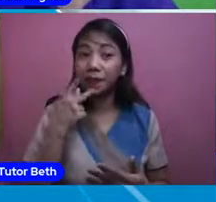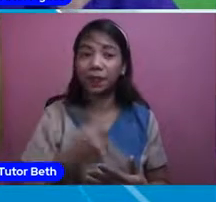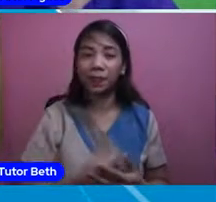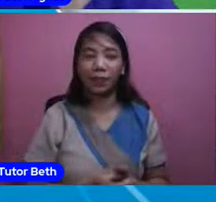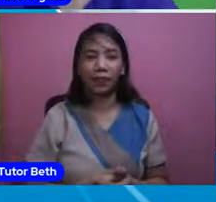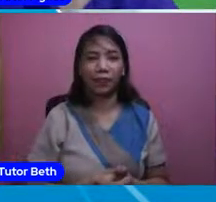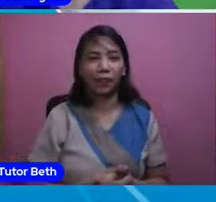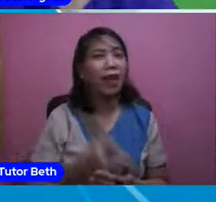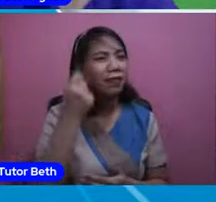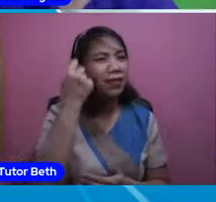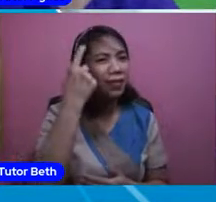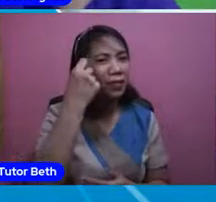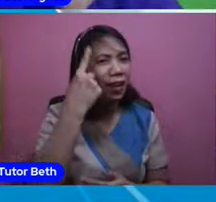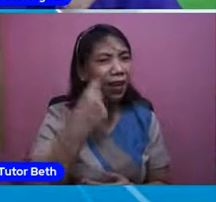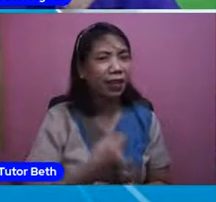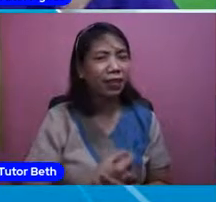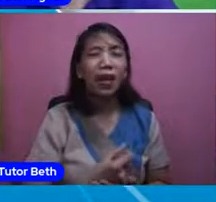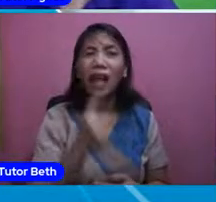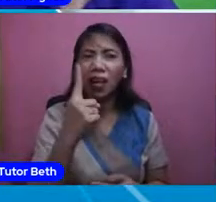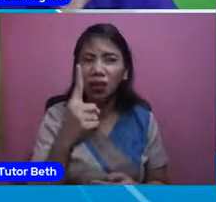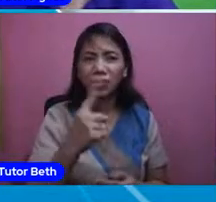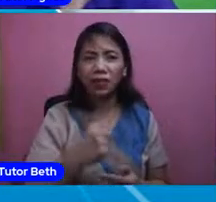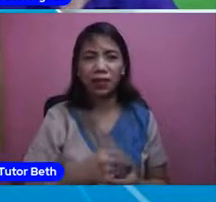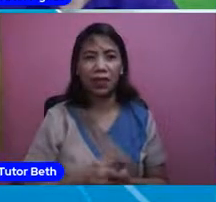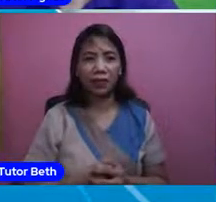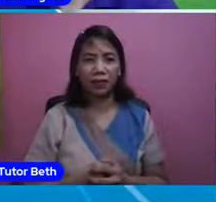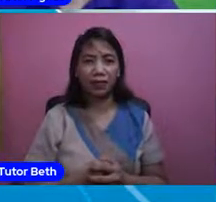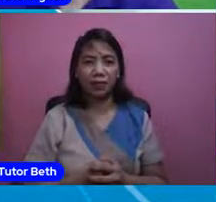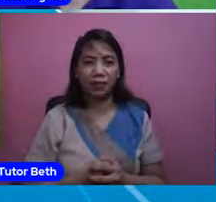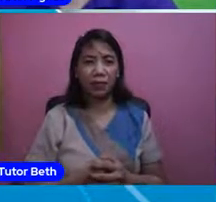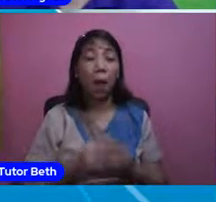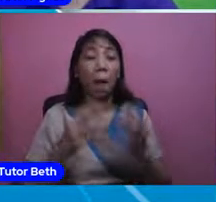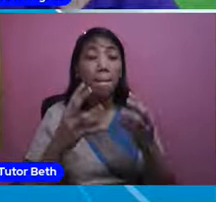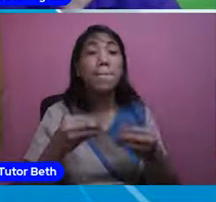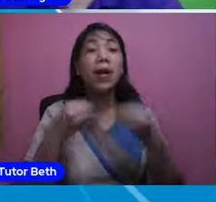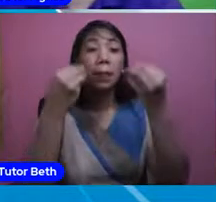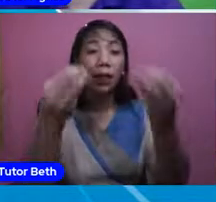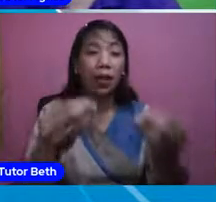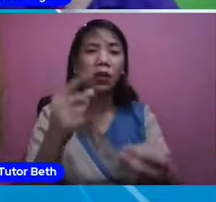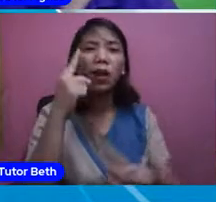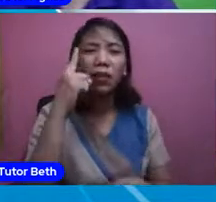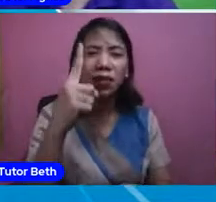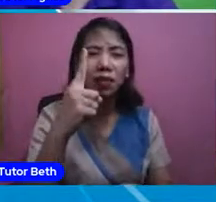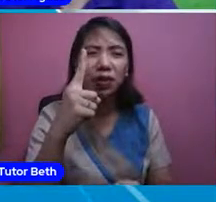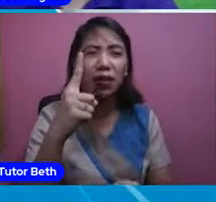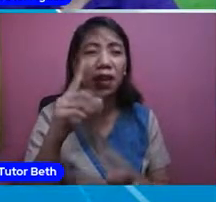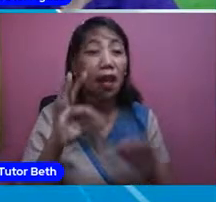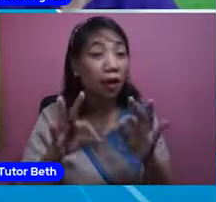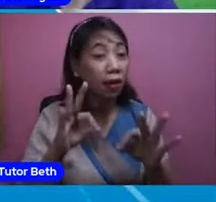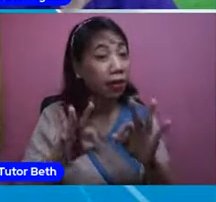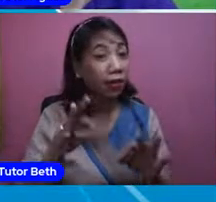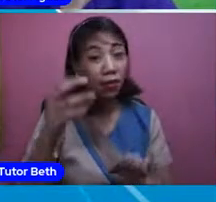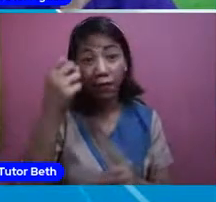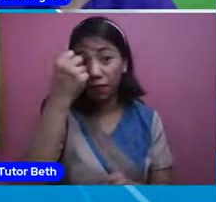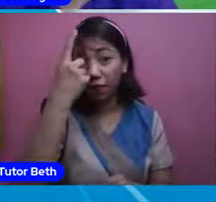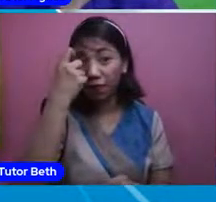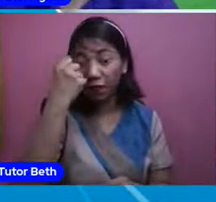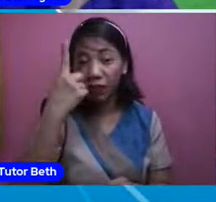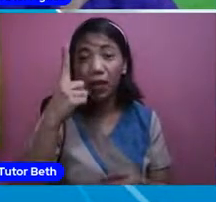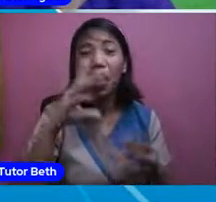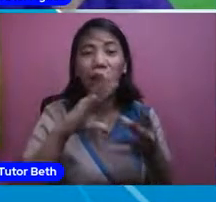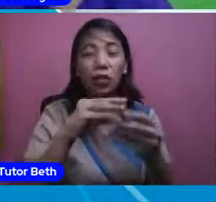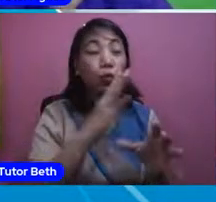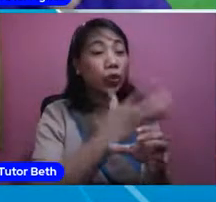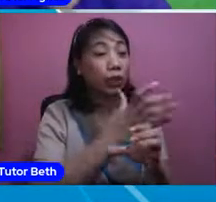Natandaan nyo ba kahit isa lang? O anong kaya niya gawin nila? Kaya niya ni Alvin mag